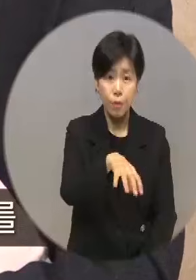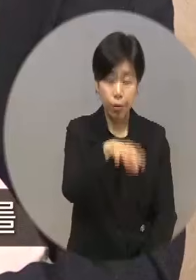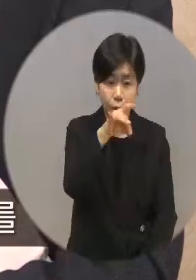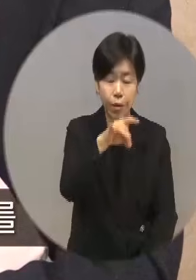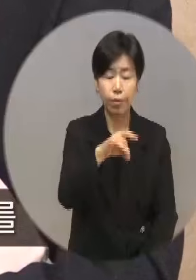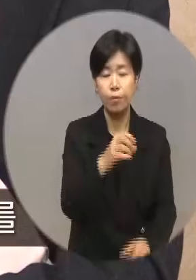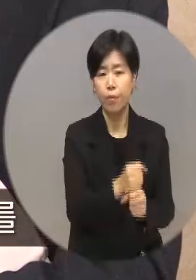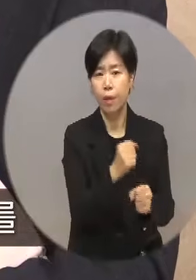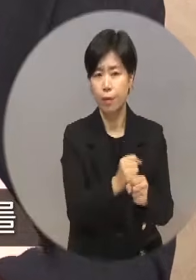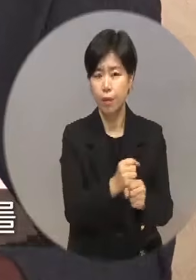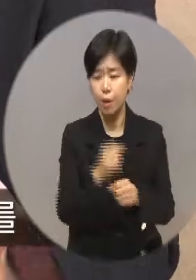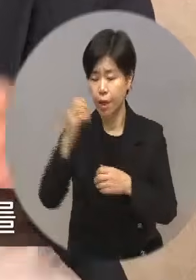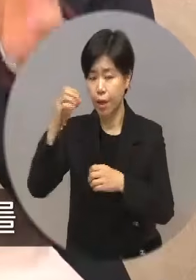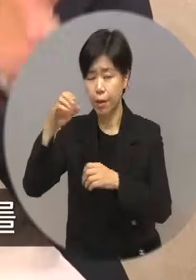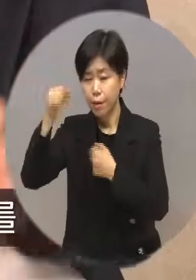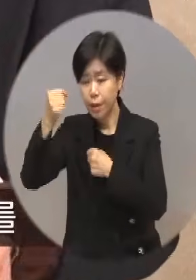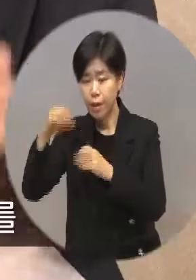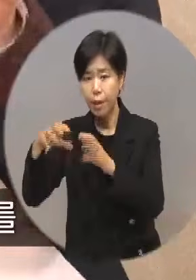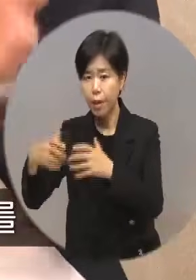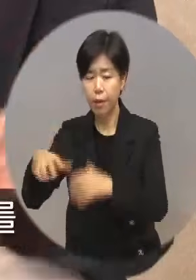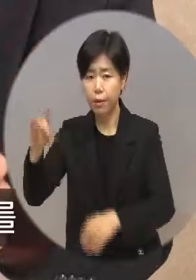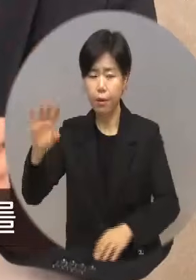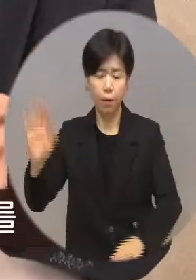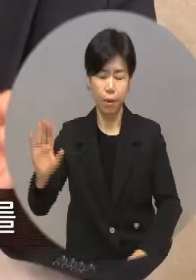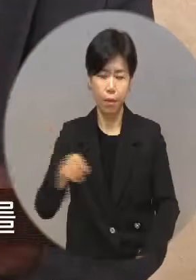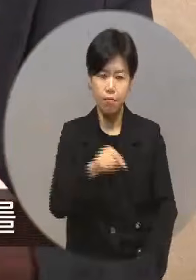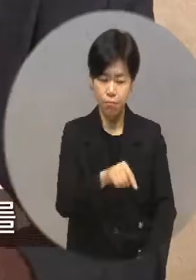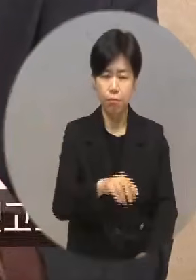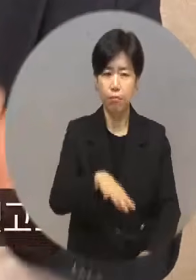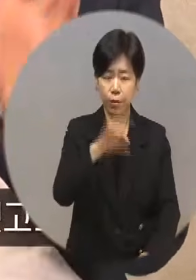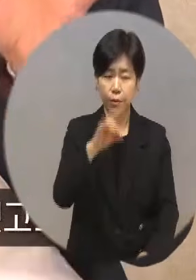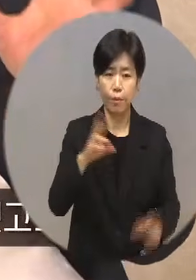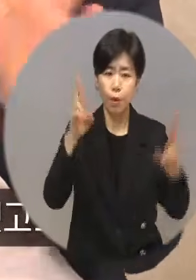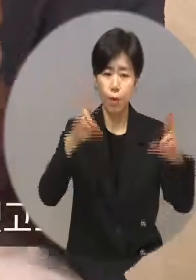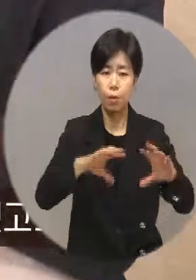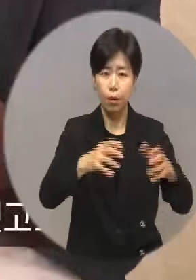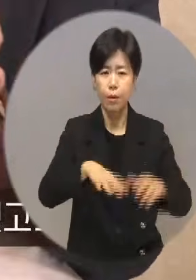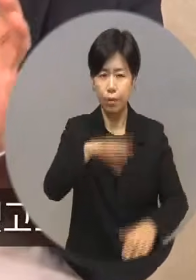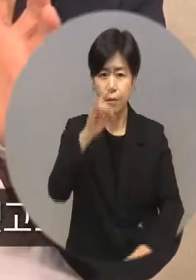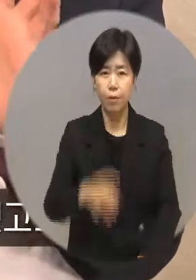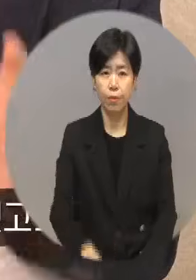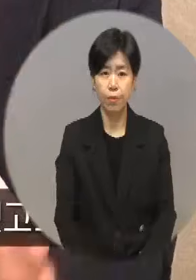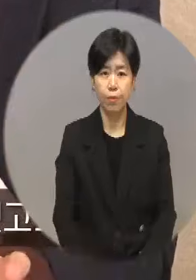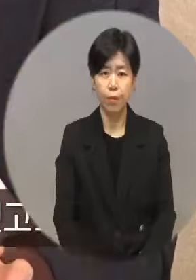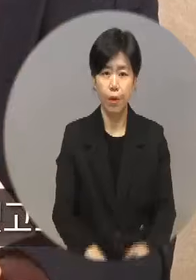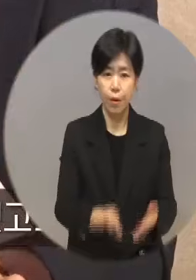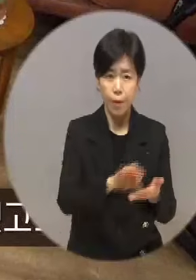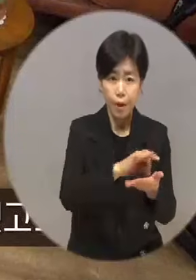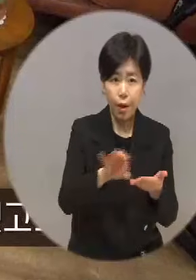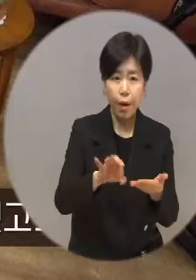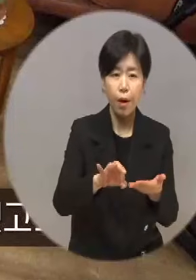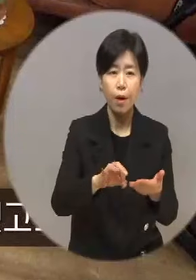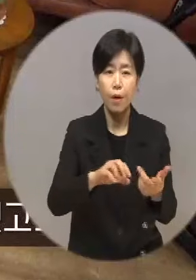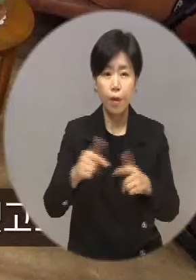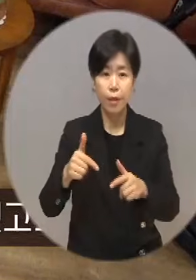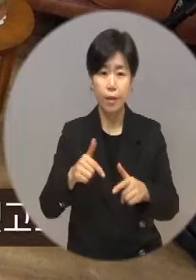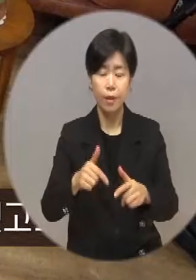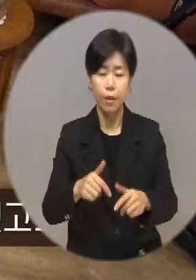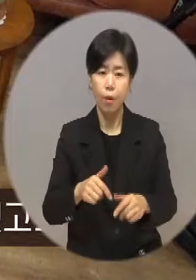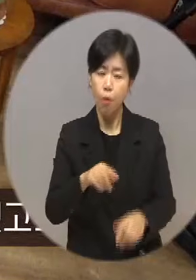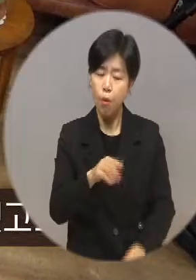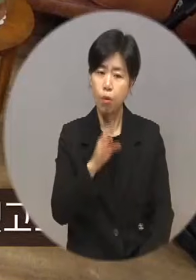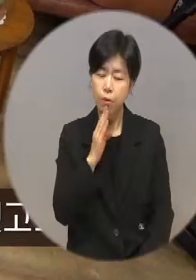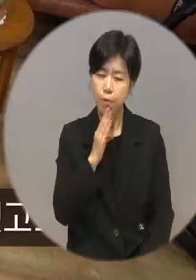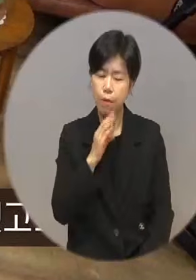아니라 네. 오히려 개성 상인들이 회계 출납 체계를 그 세계 장부를 통해 가지고 만드는 아주 경제적으로